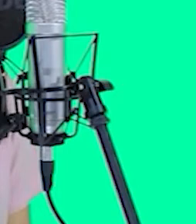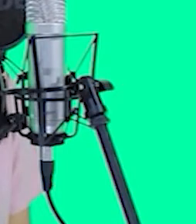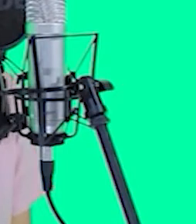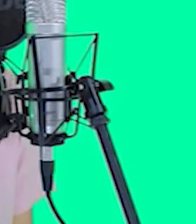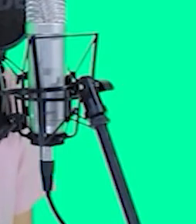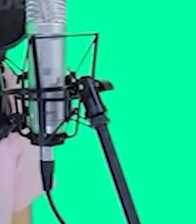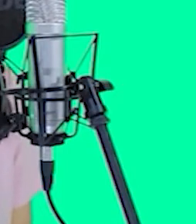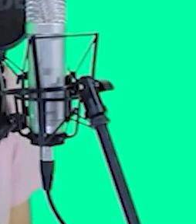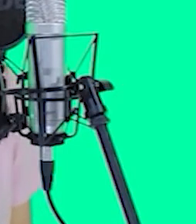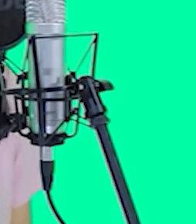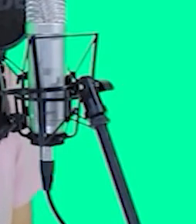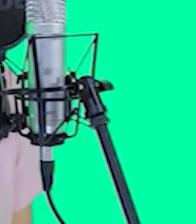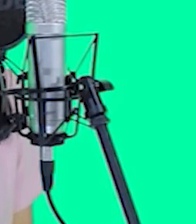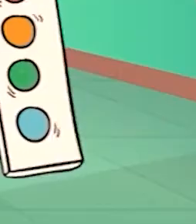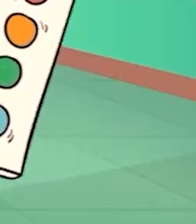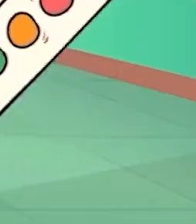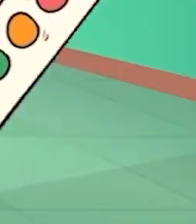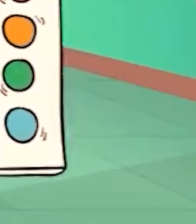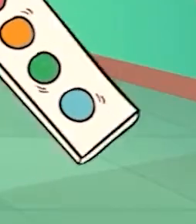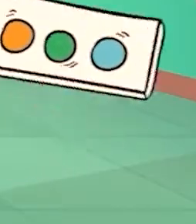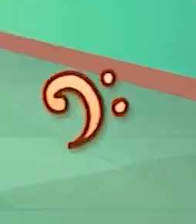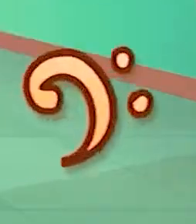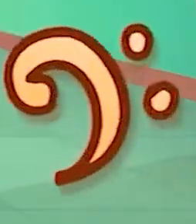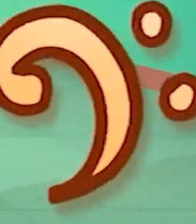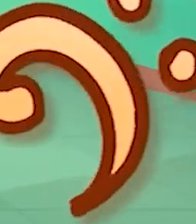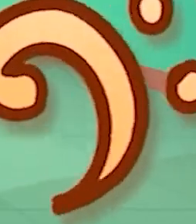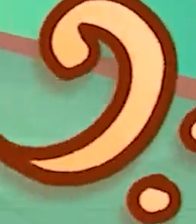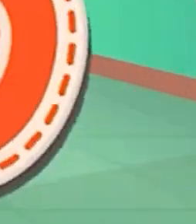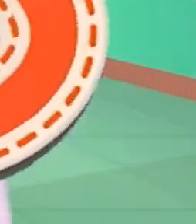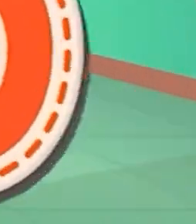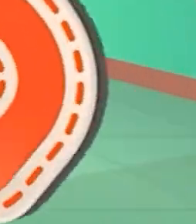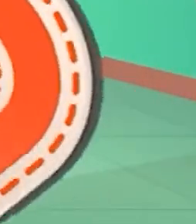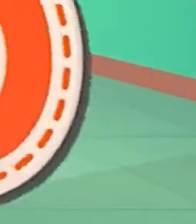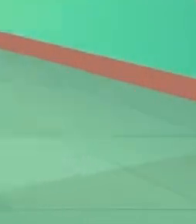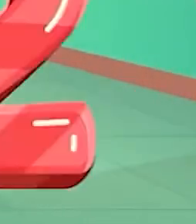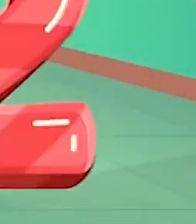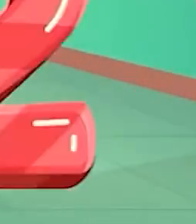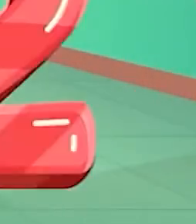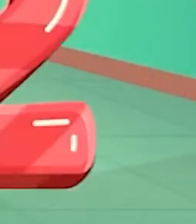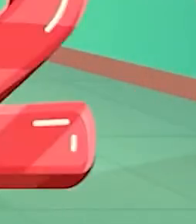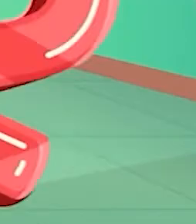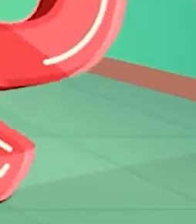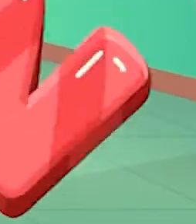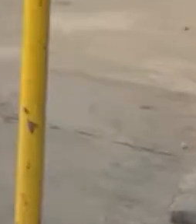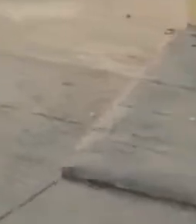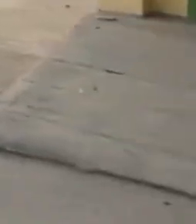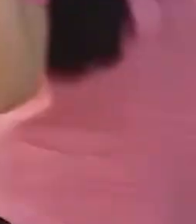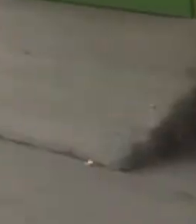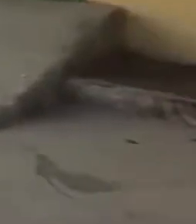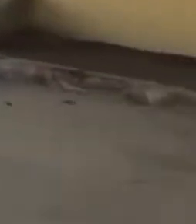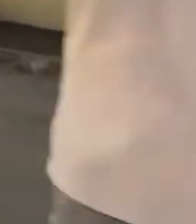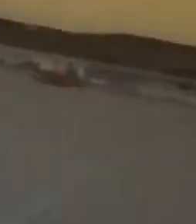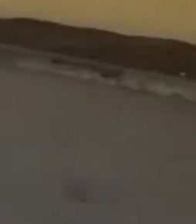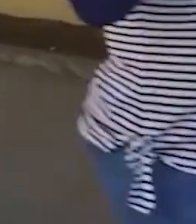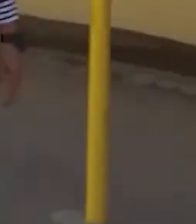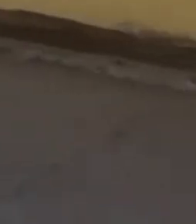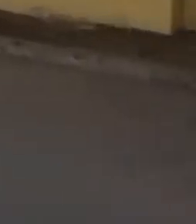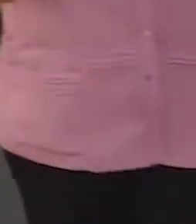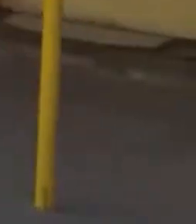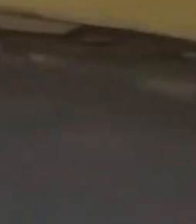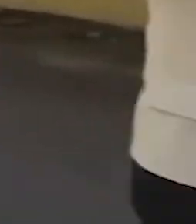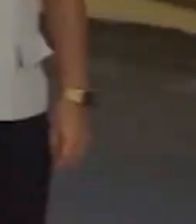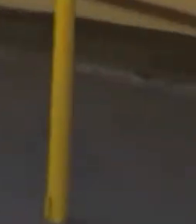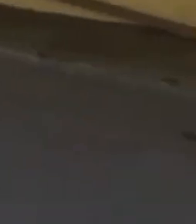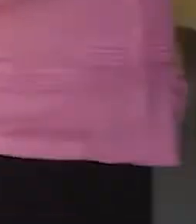ang damdamin ng ideya. Kumuhi, umawit, magsulat at magbilang sa gabay ng ating